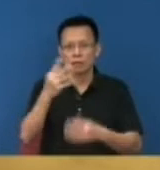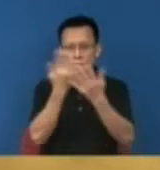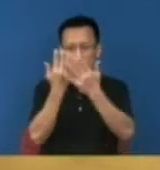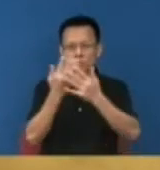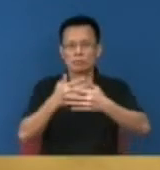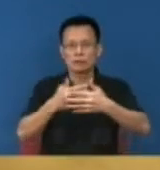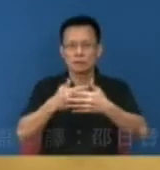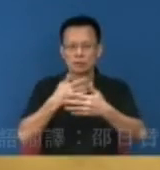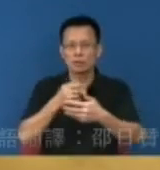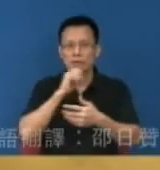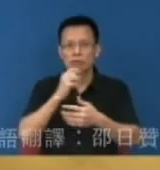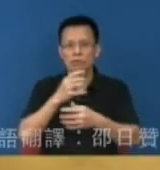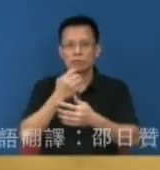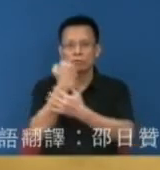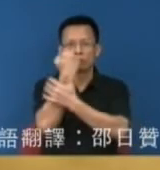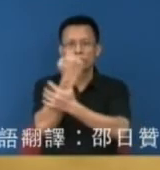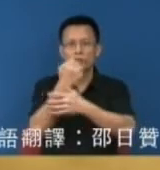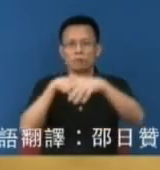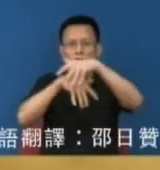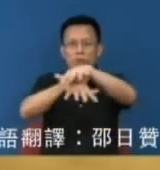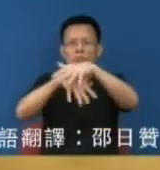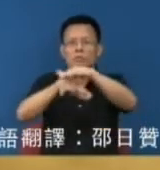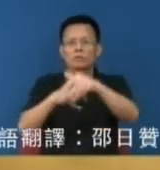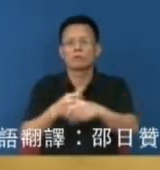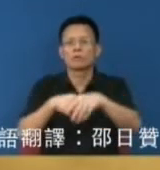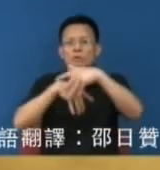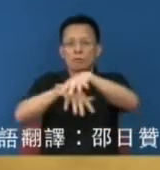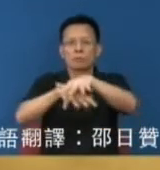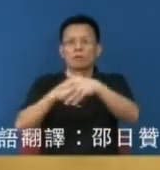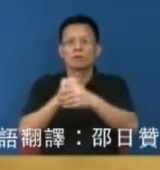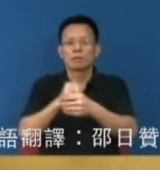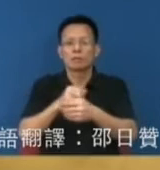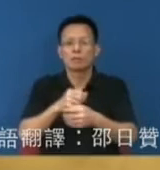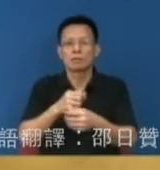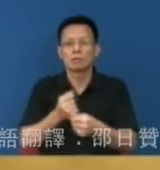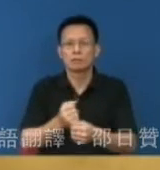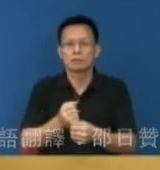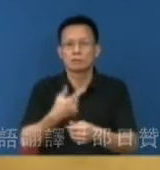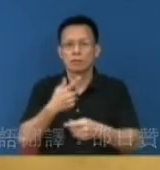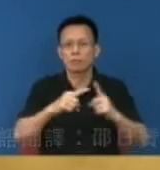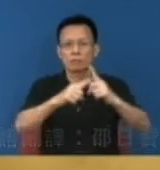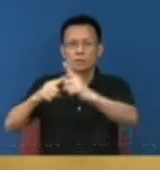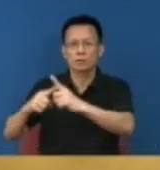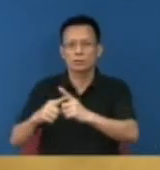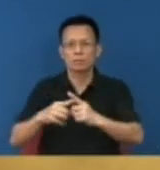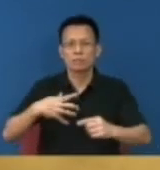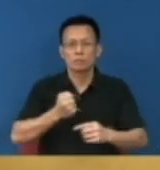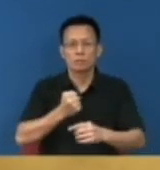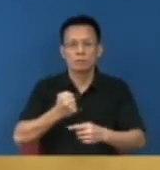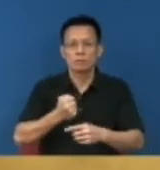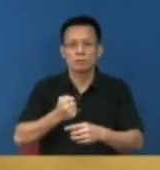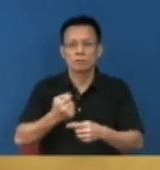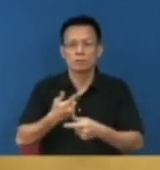个游行，就是举行了。这个游行呢就是由民间人权阵线发起的。